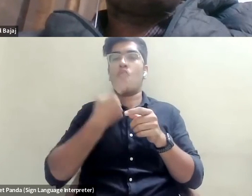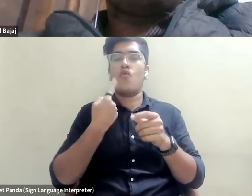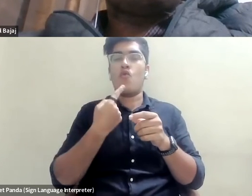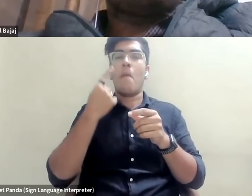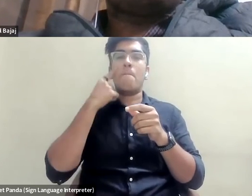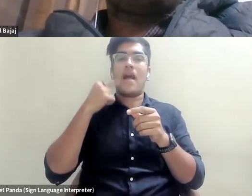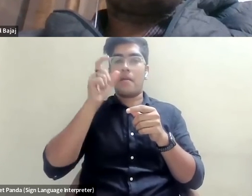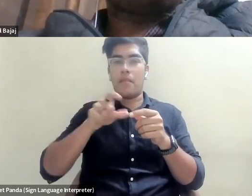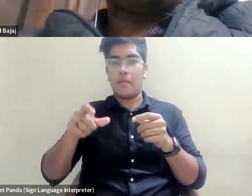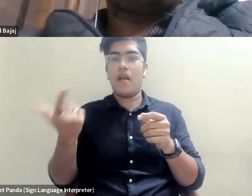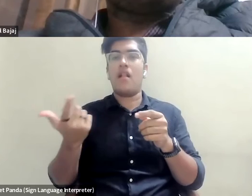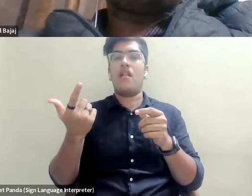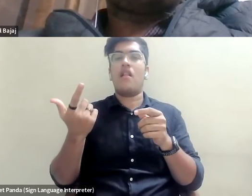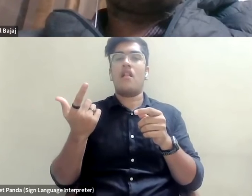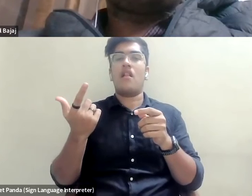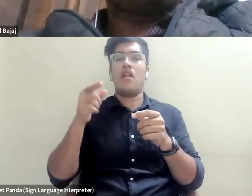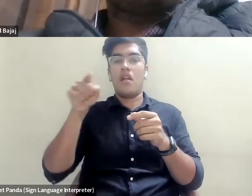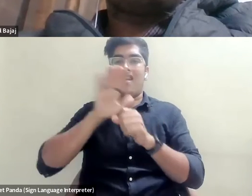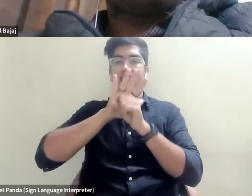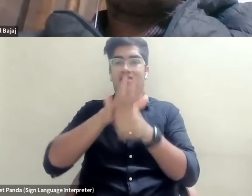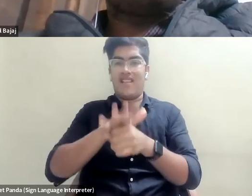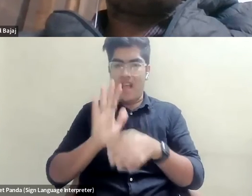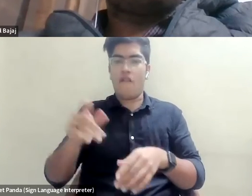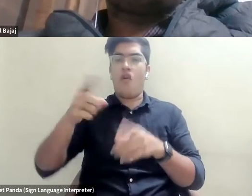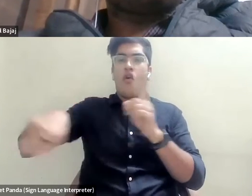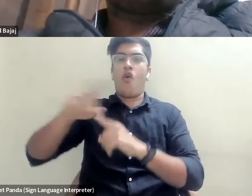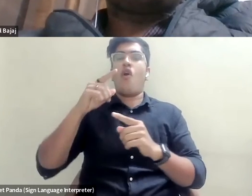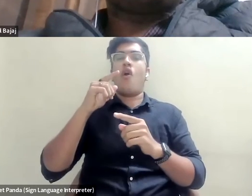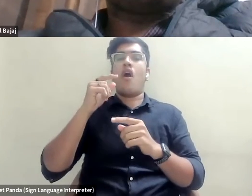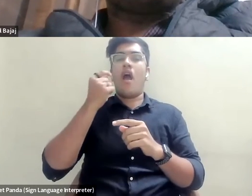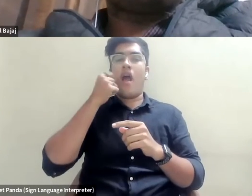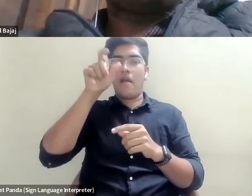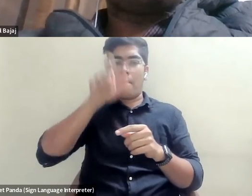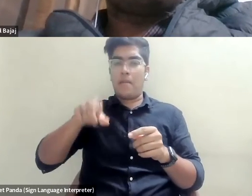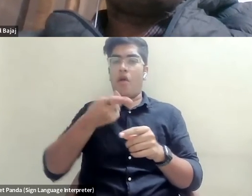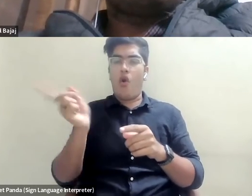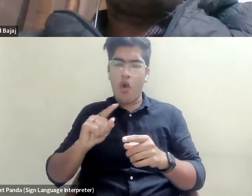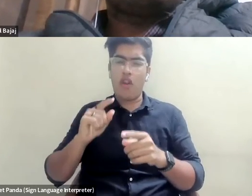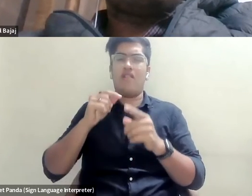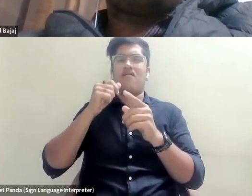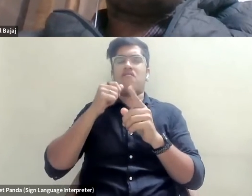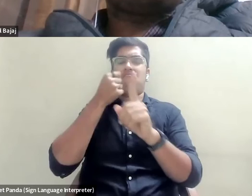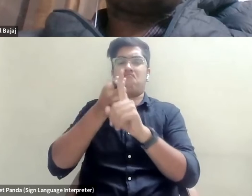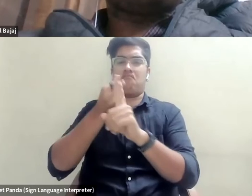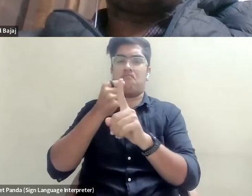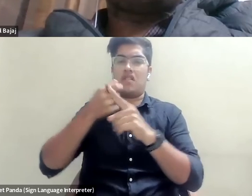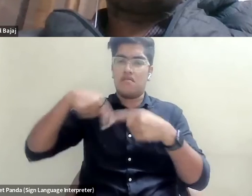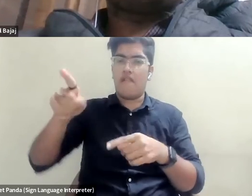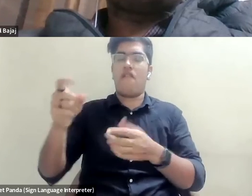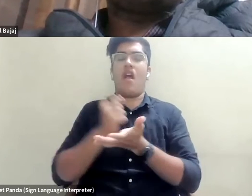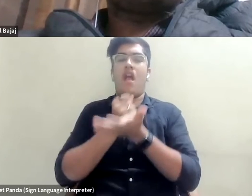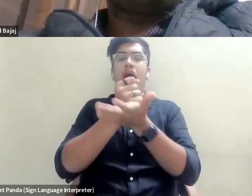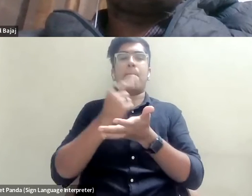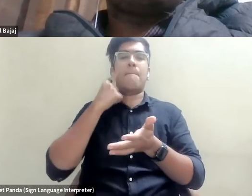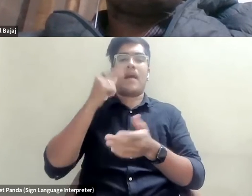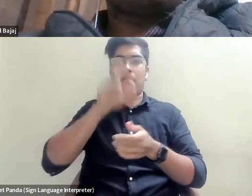है इन लोगों को दबाया गया, तो हम वाइट लोग आके हम उनके लिए कुछ करेंगे। तो